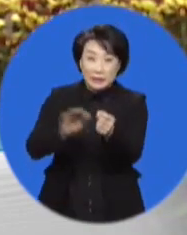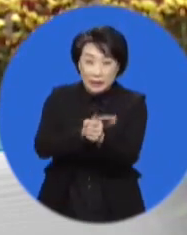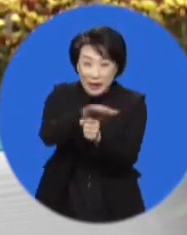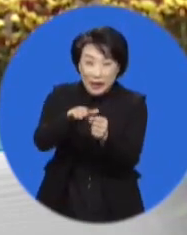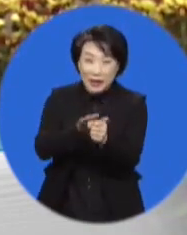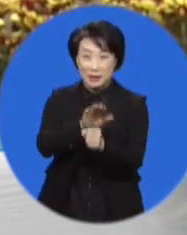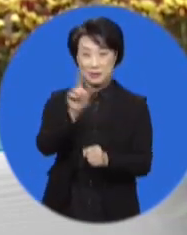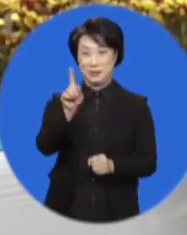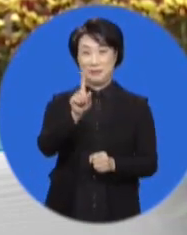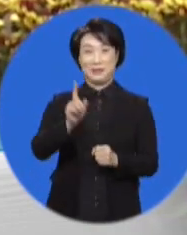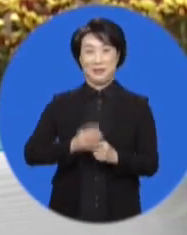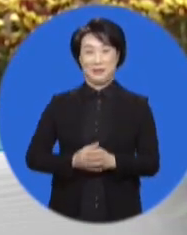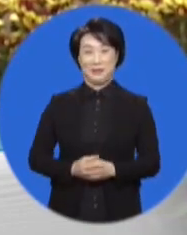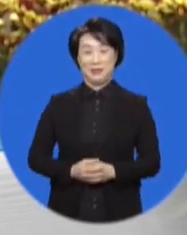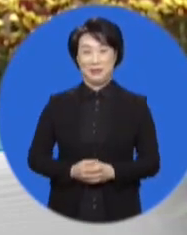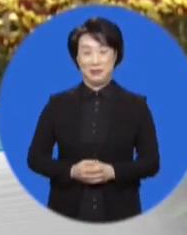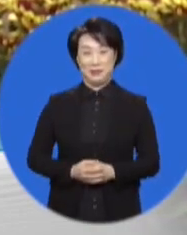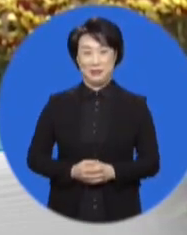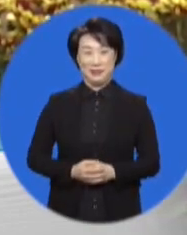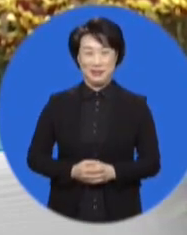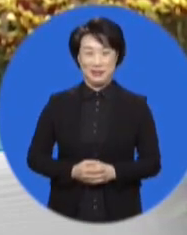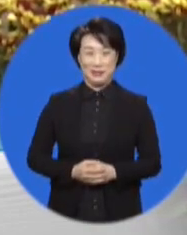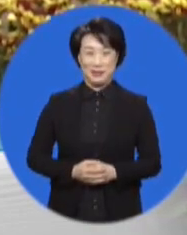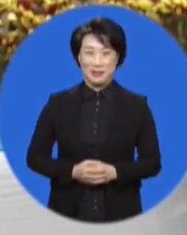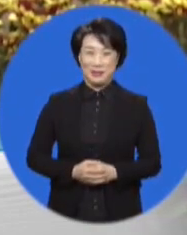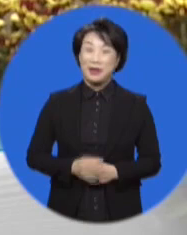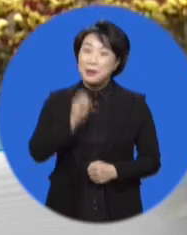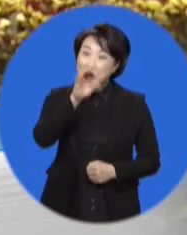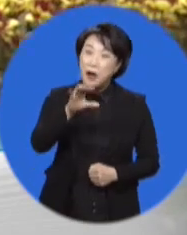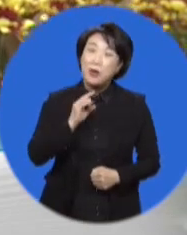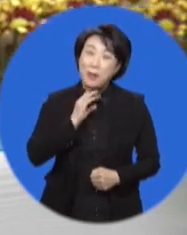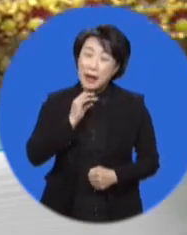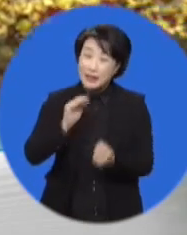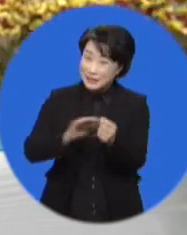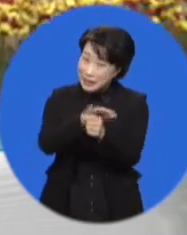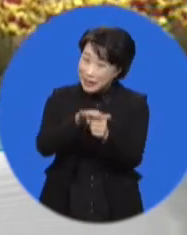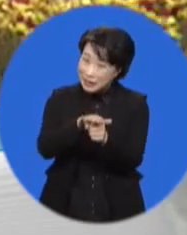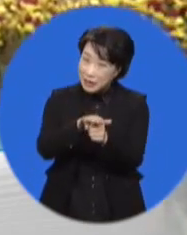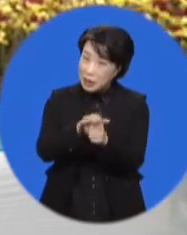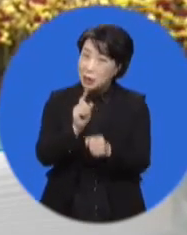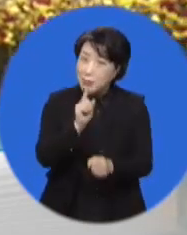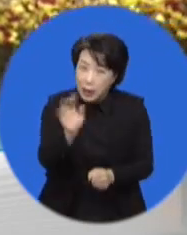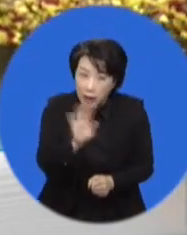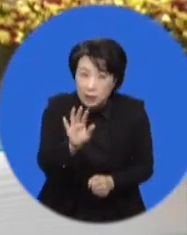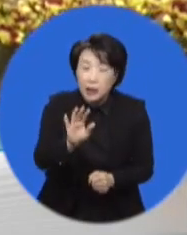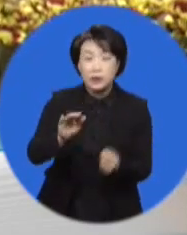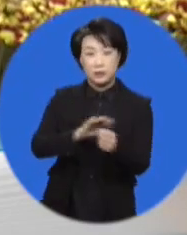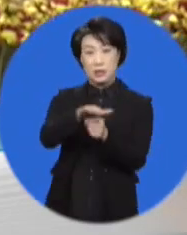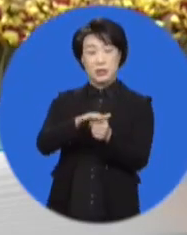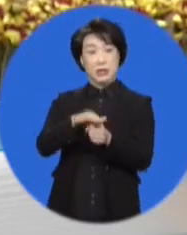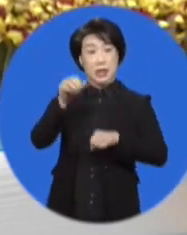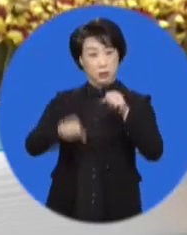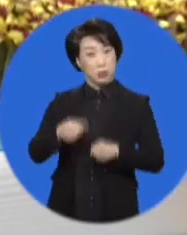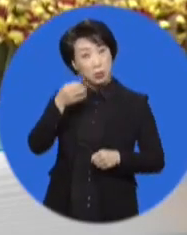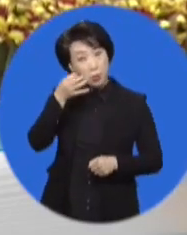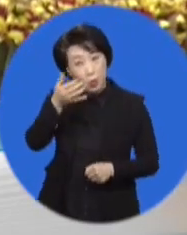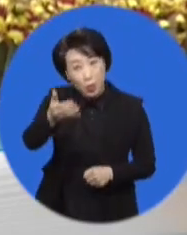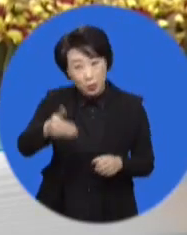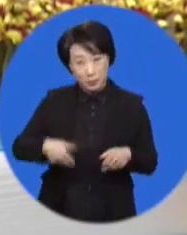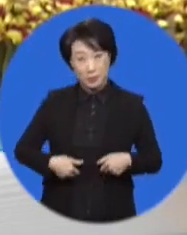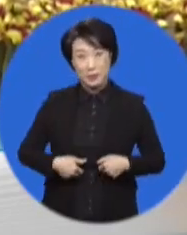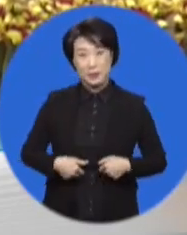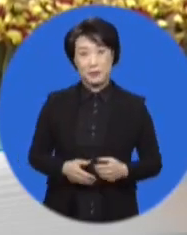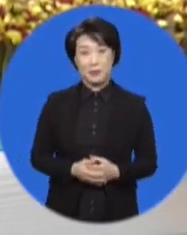사랑이라는 것은 말로만 하는 것이 아니라 사랑은 행동으로 표현하는 것이기에